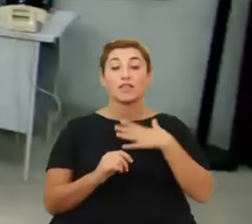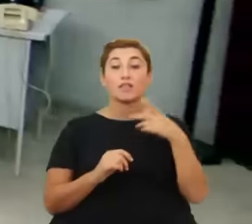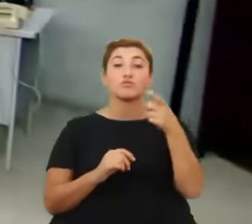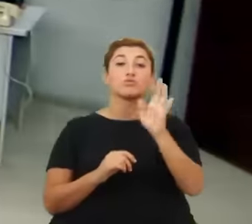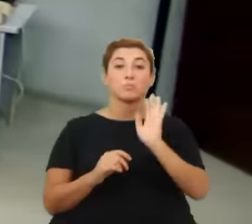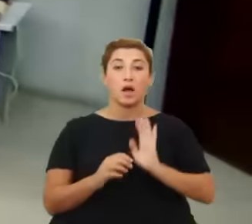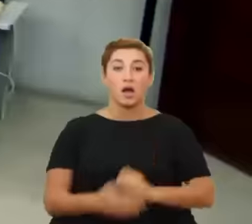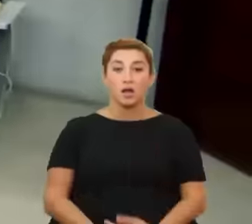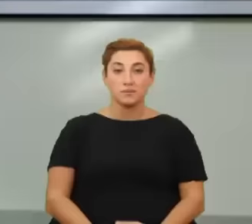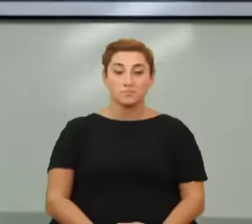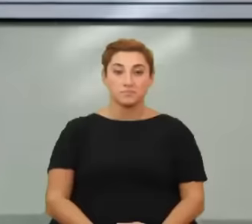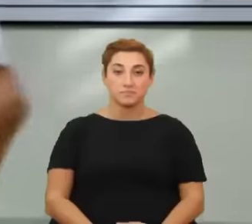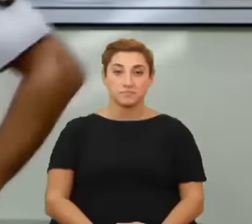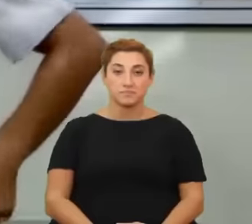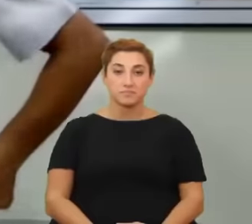kendini.